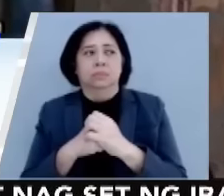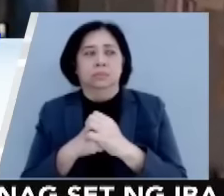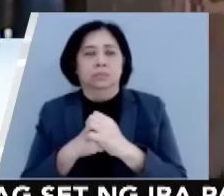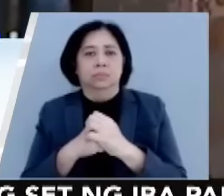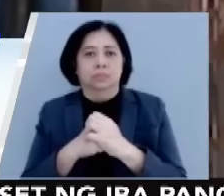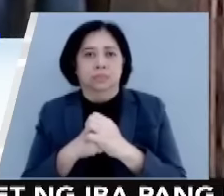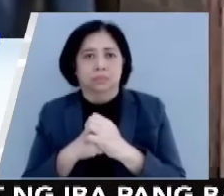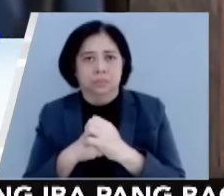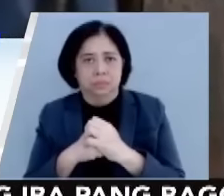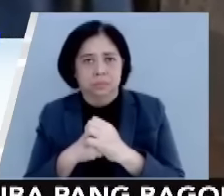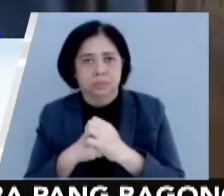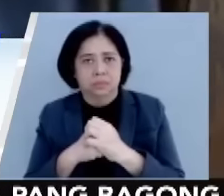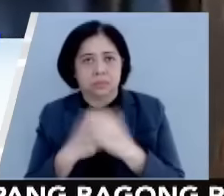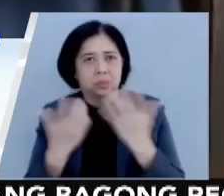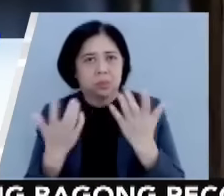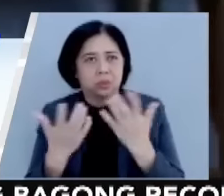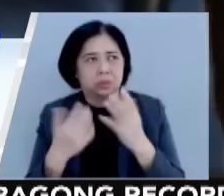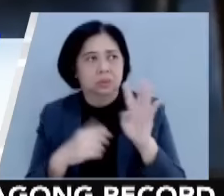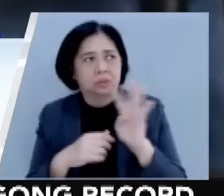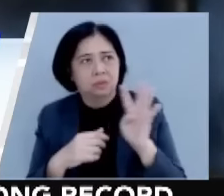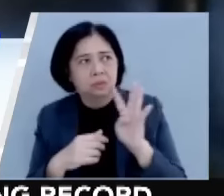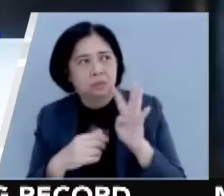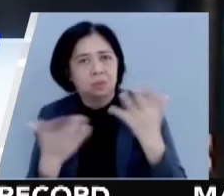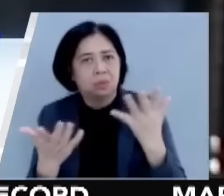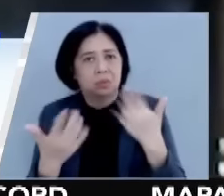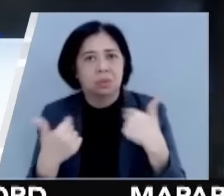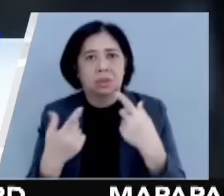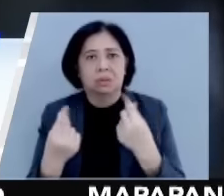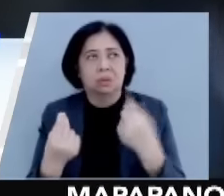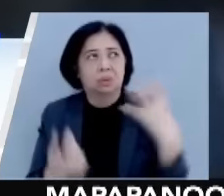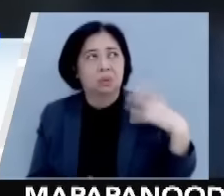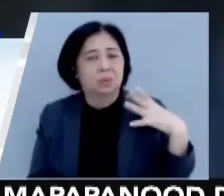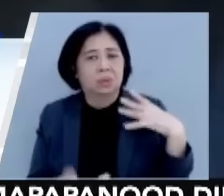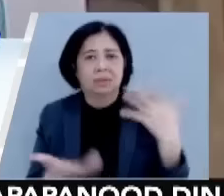pag-uwi niya ng 4:00, wala na po akong hihintayin.